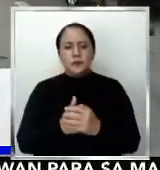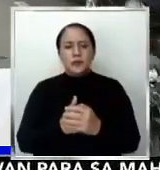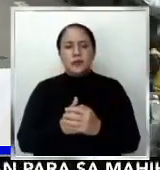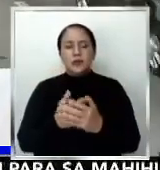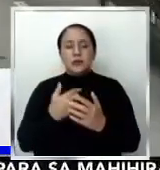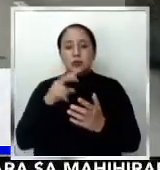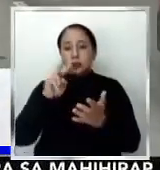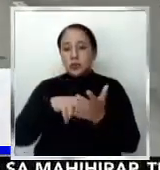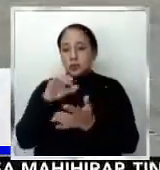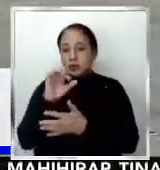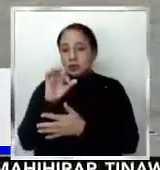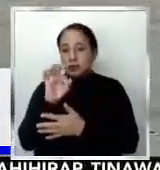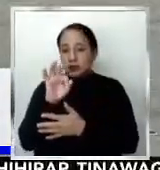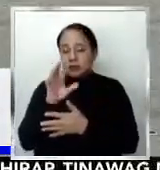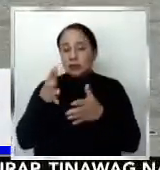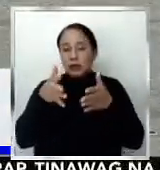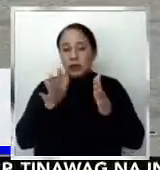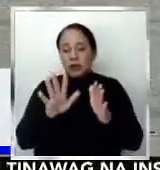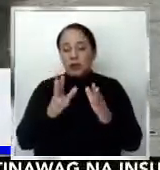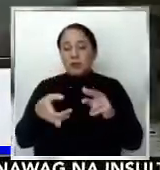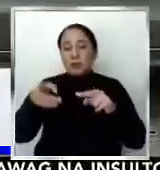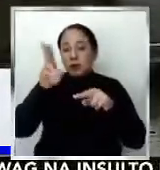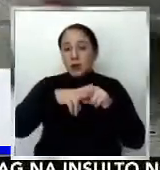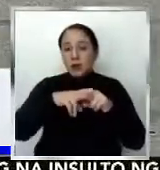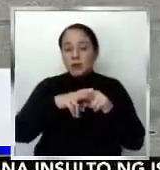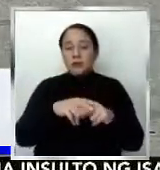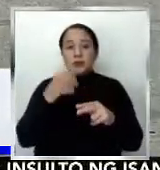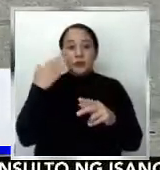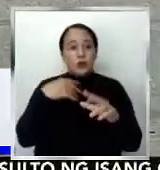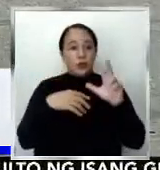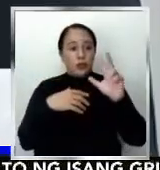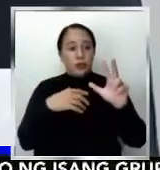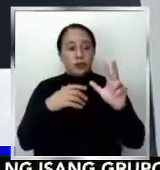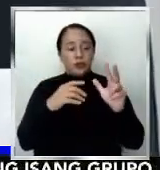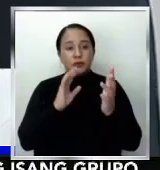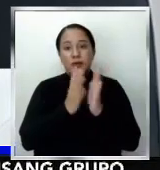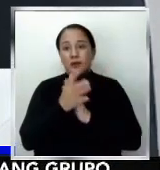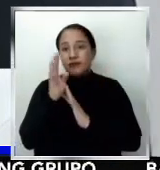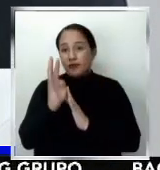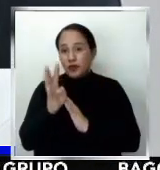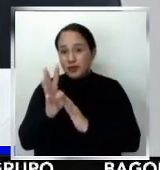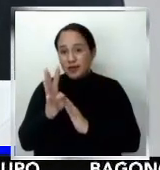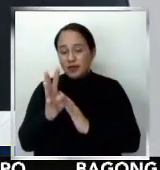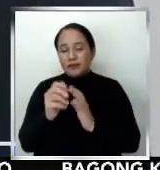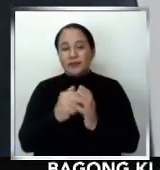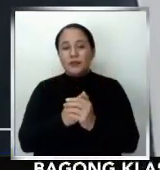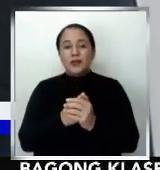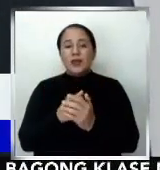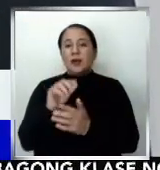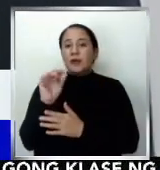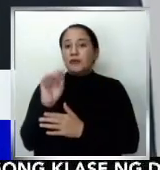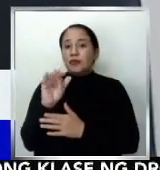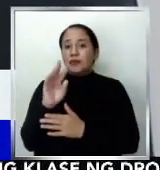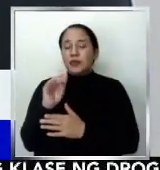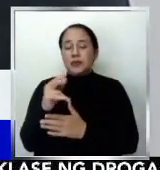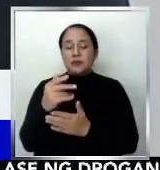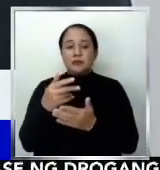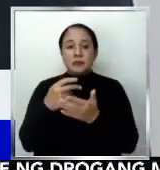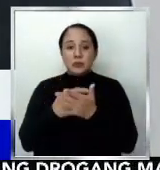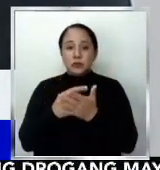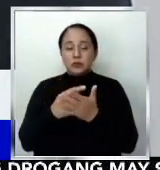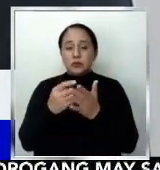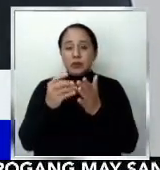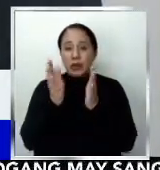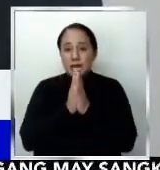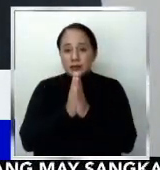pinayagang magdagdag ng base fare mula 30 pesos ginawang 40 pesos. Yung 15 pesos po na hinihiling namin, ito po long